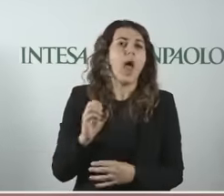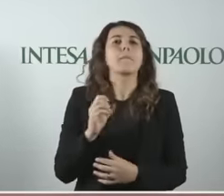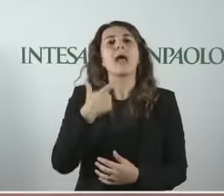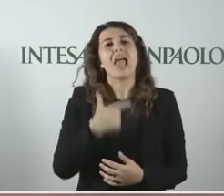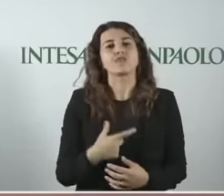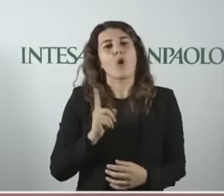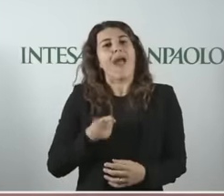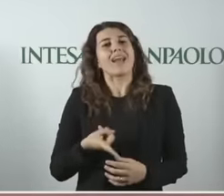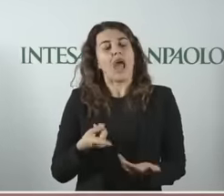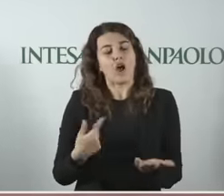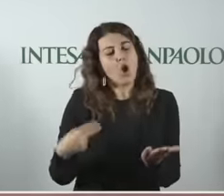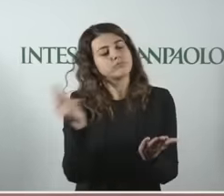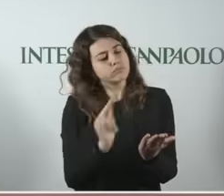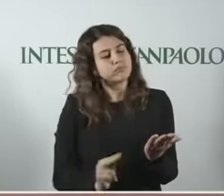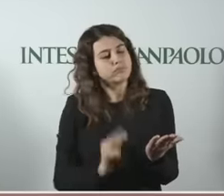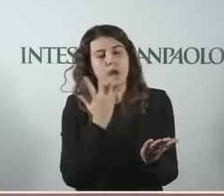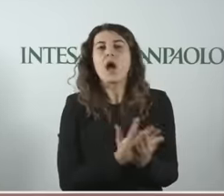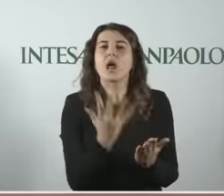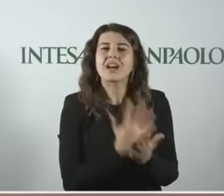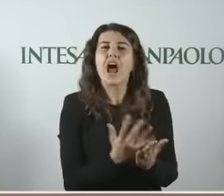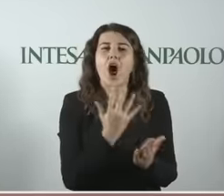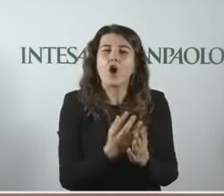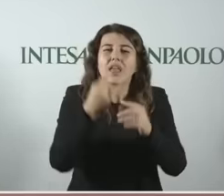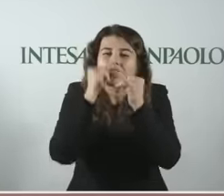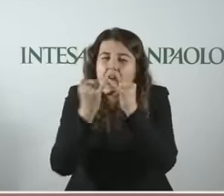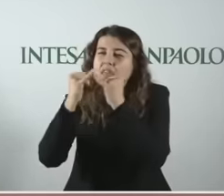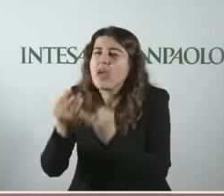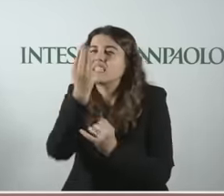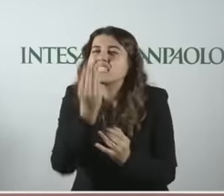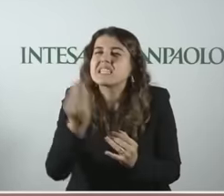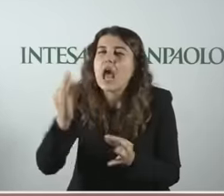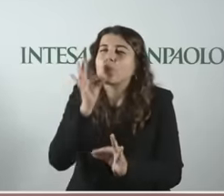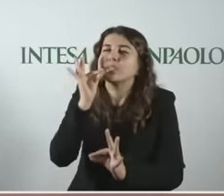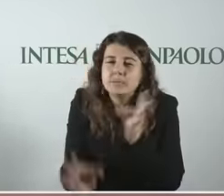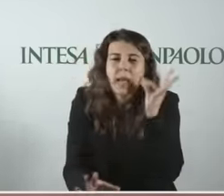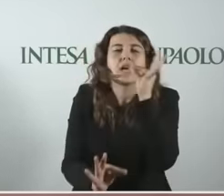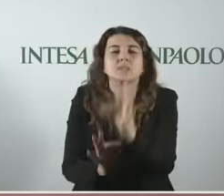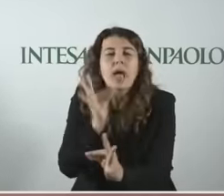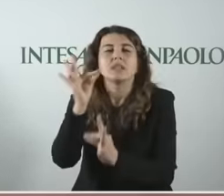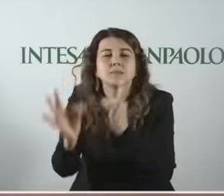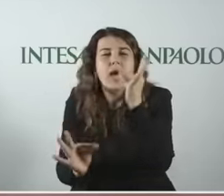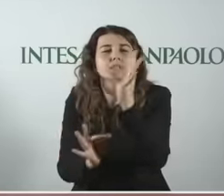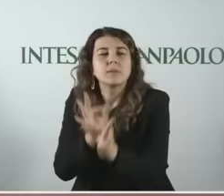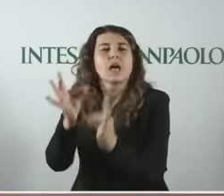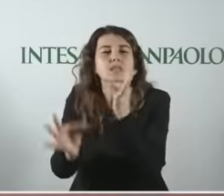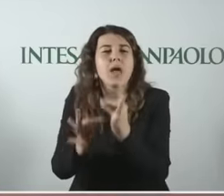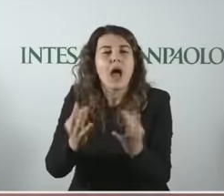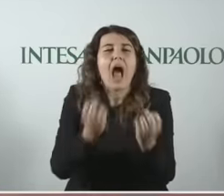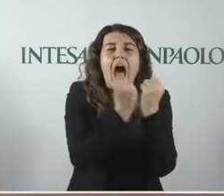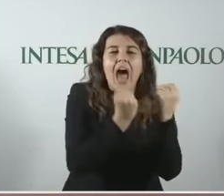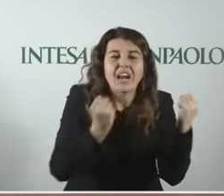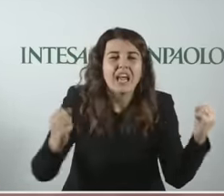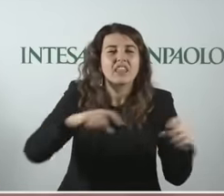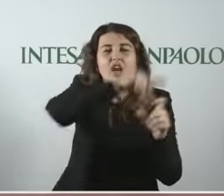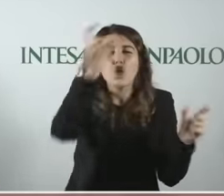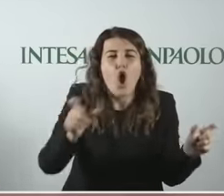descrive proprio Testualmente ogni singola statua che visto gli archi di Trionfo le colonne che sono